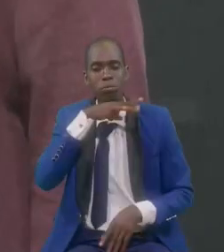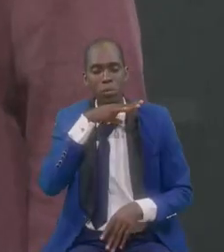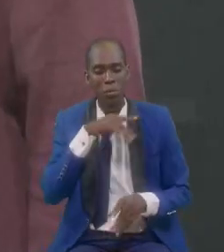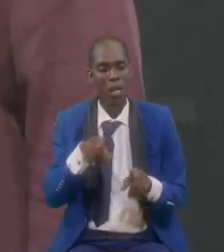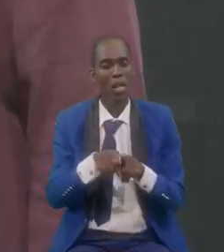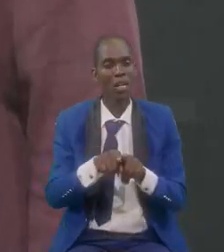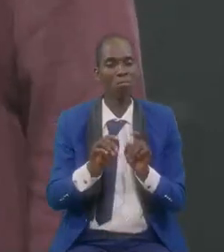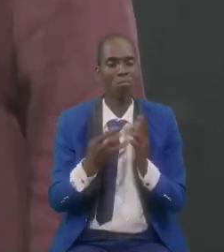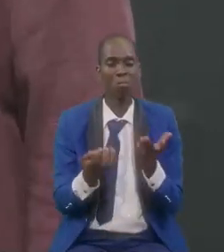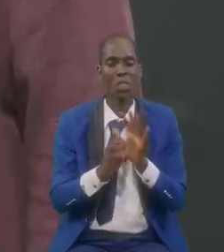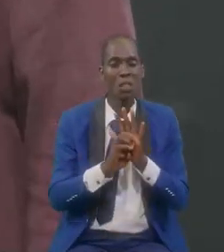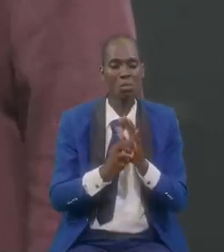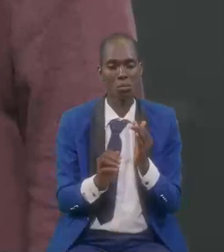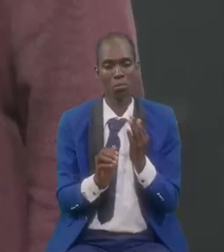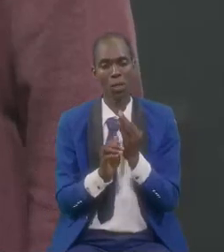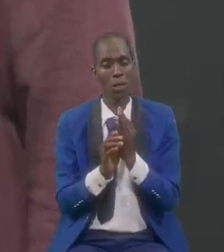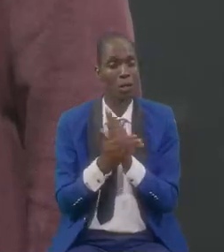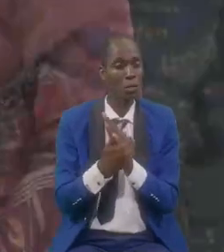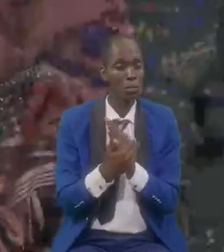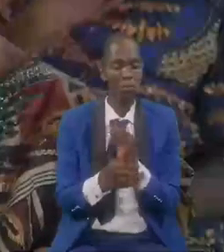L'adultère, la fornication,